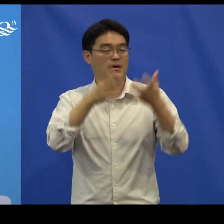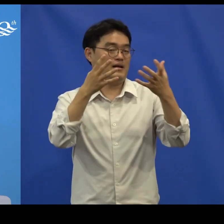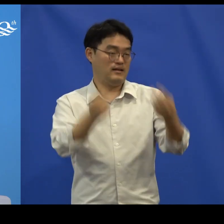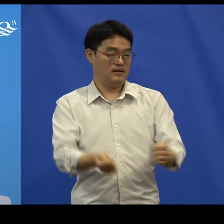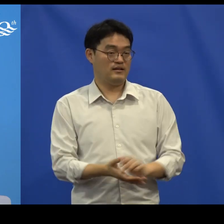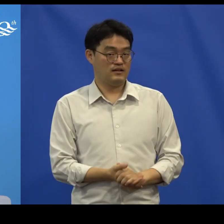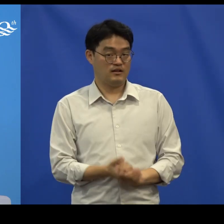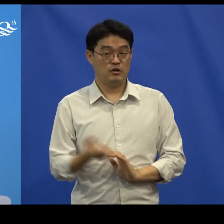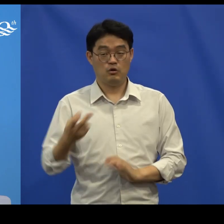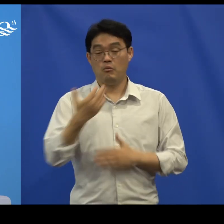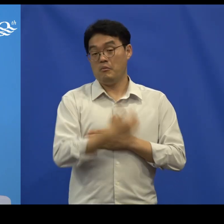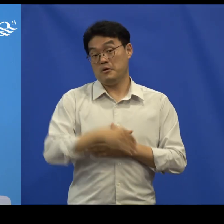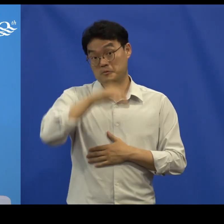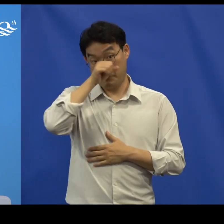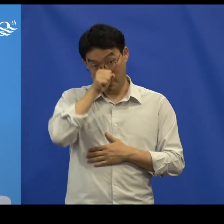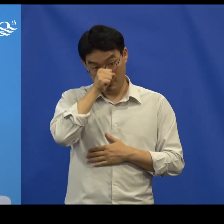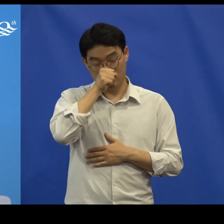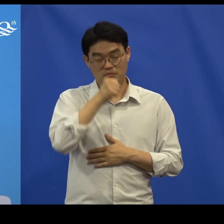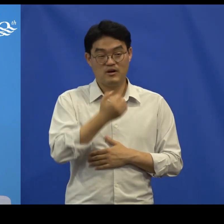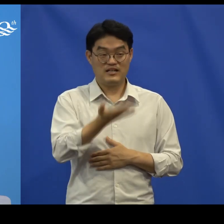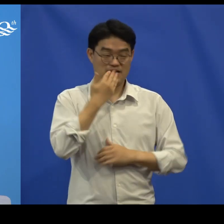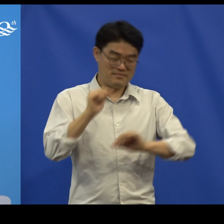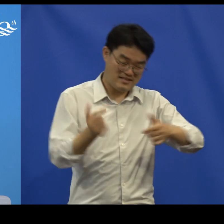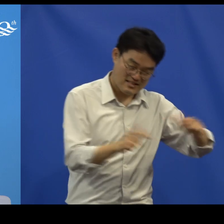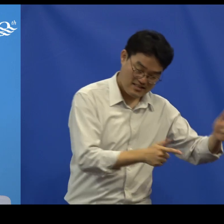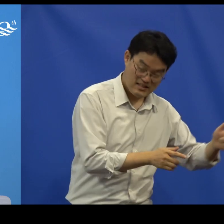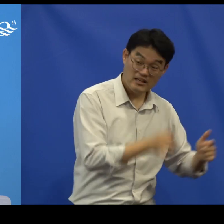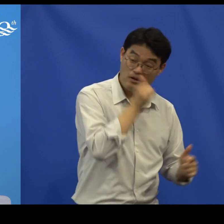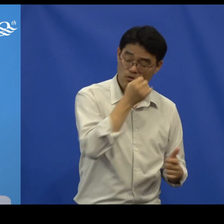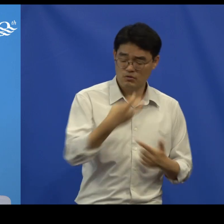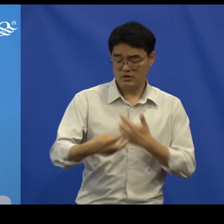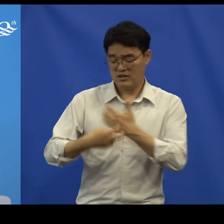생산되고 있고 또 의술이 발달되고 있습니다.